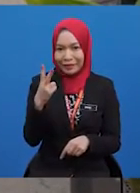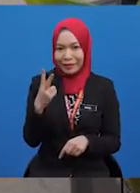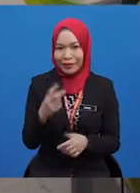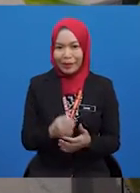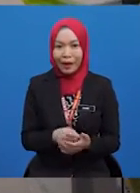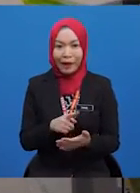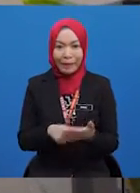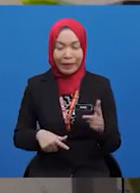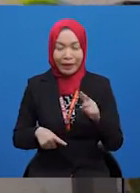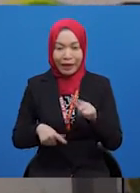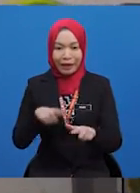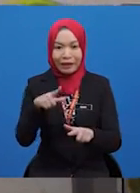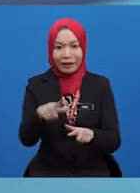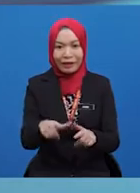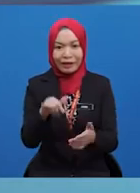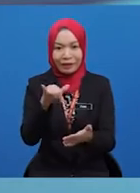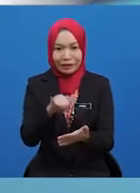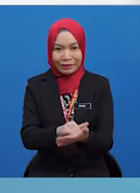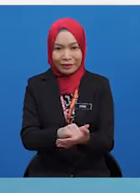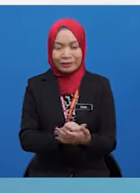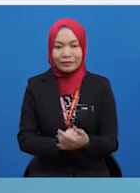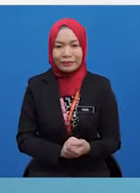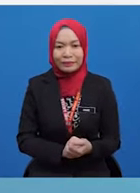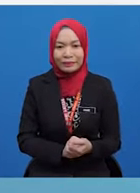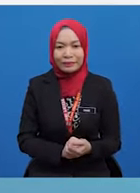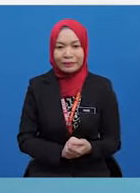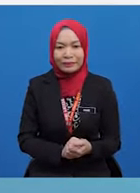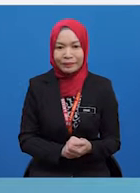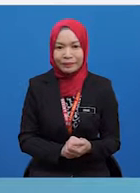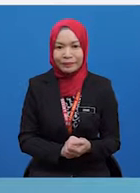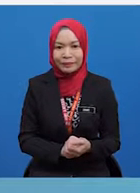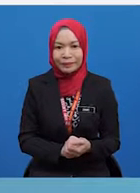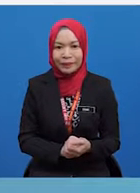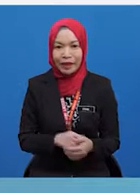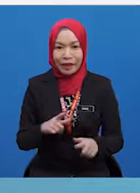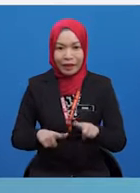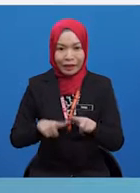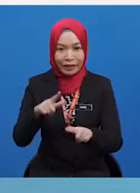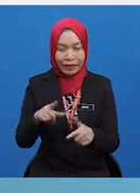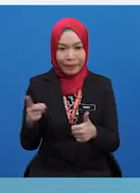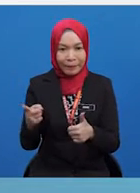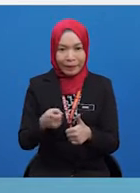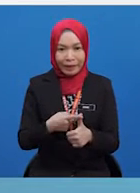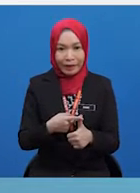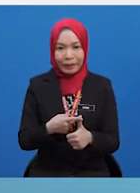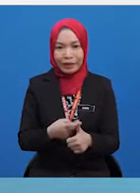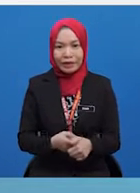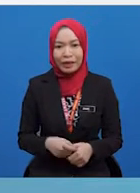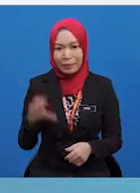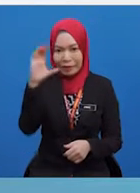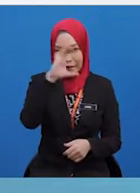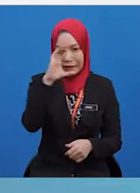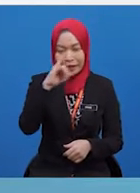Apakah langkah-langkah tersebut? Baiklah, langkah yang pertama ialah